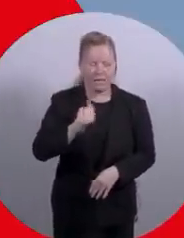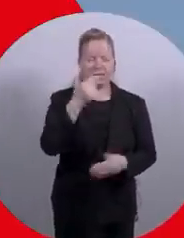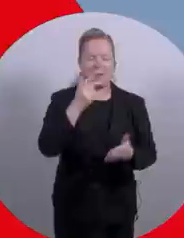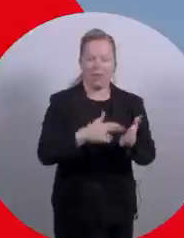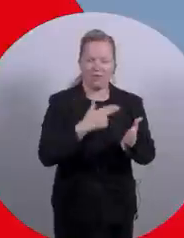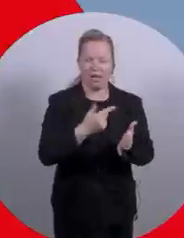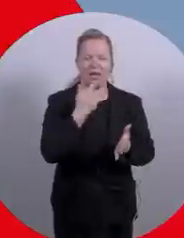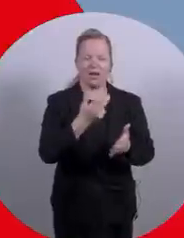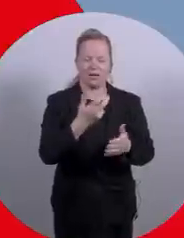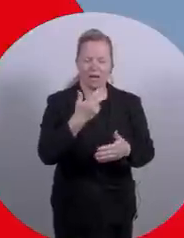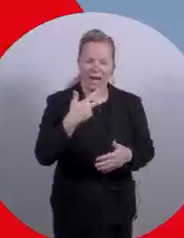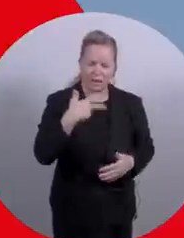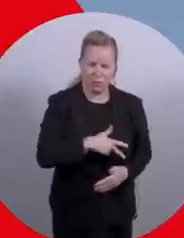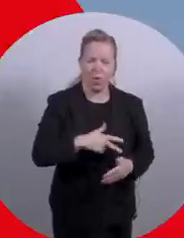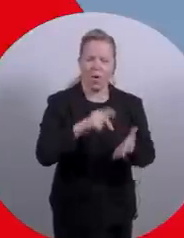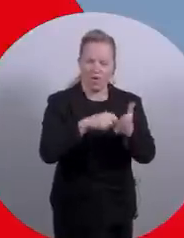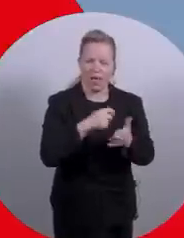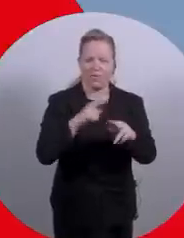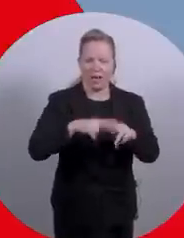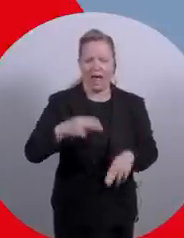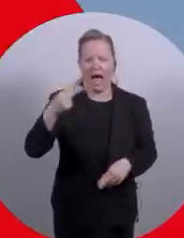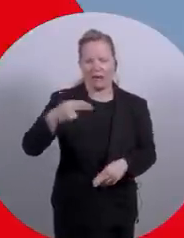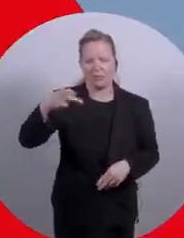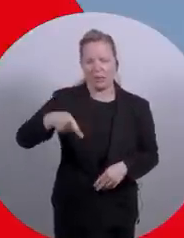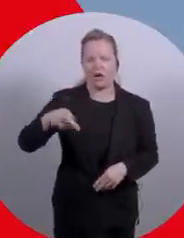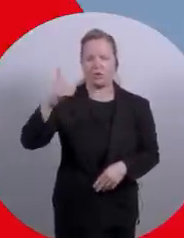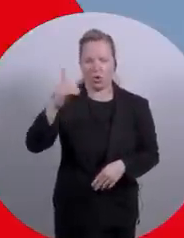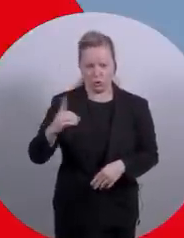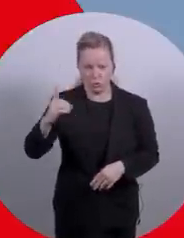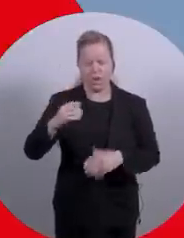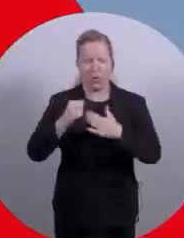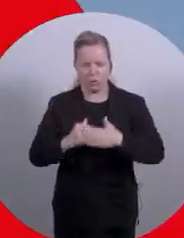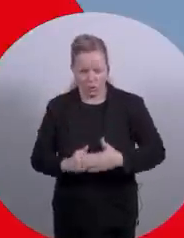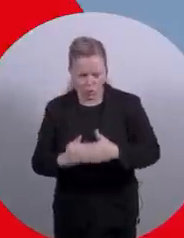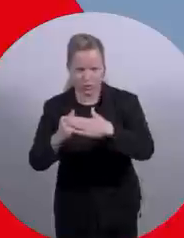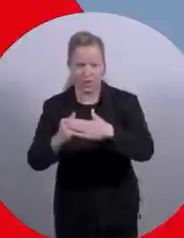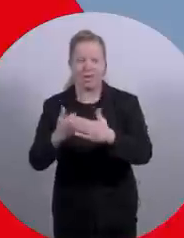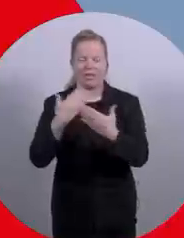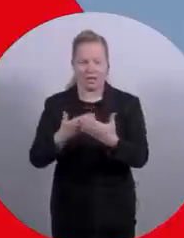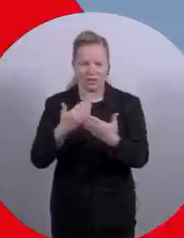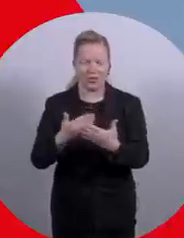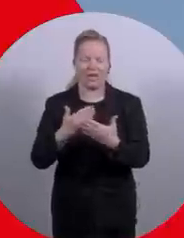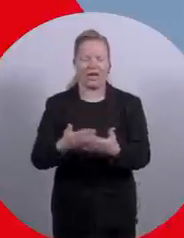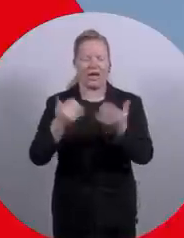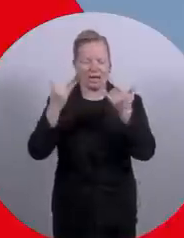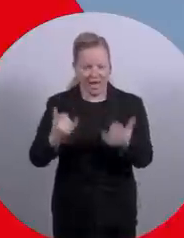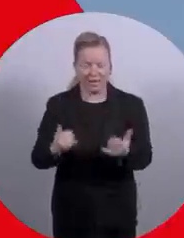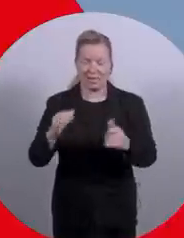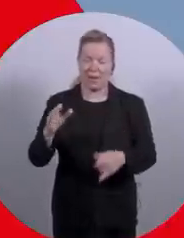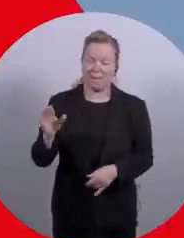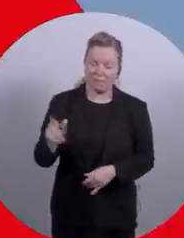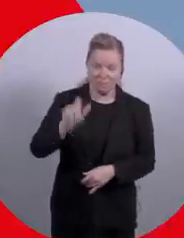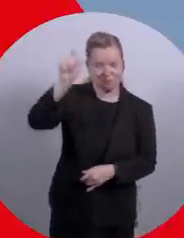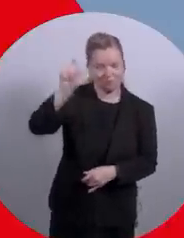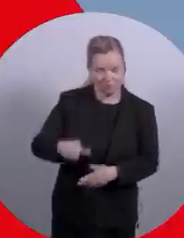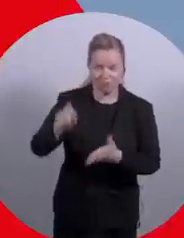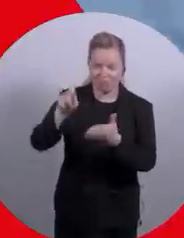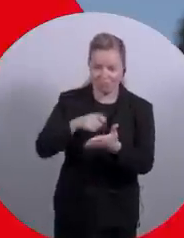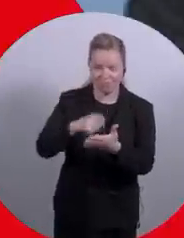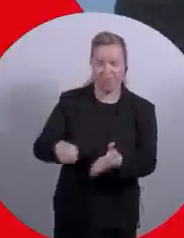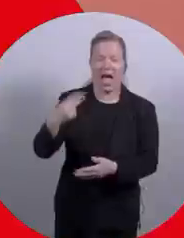wenn ihr hans-beziehung unterstützt in diesem Sinne holen die sie zurück nach Hause mit der was passiert Freundschaft